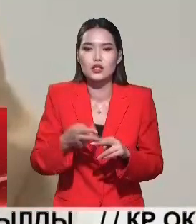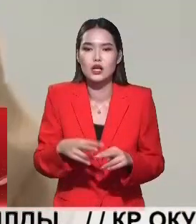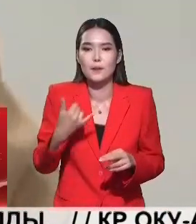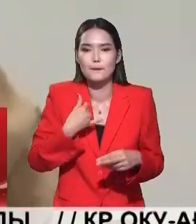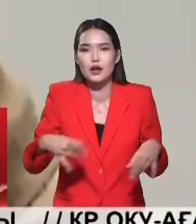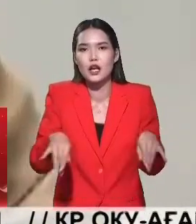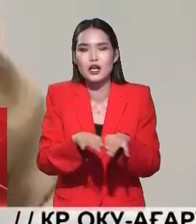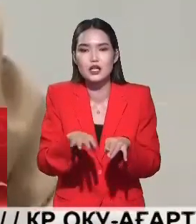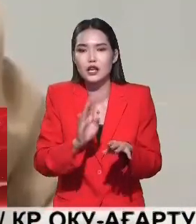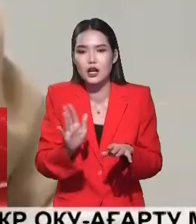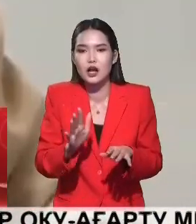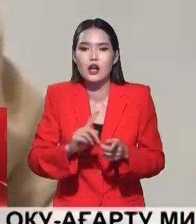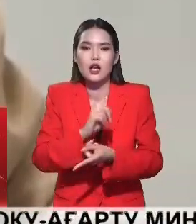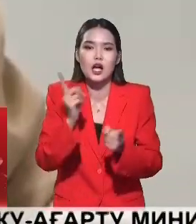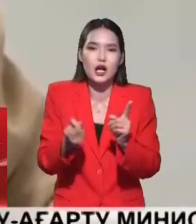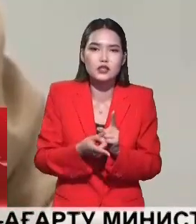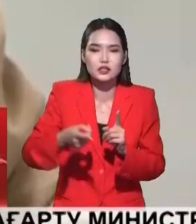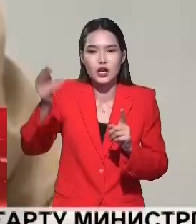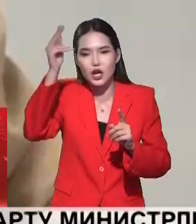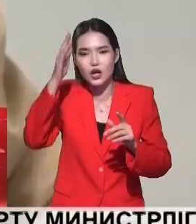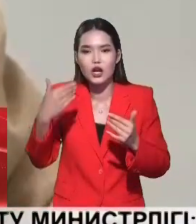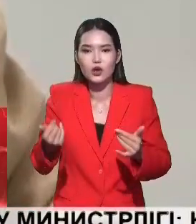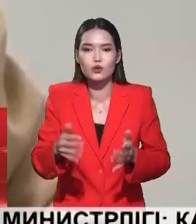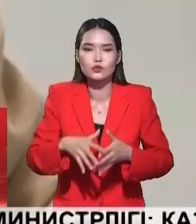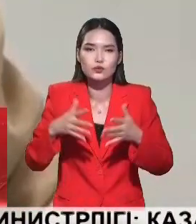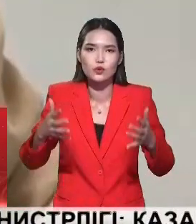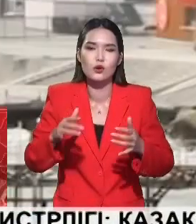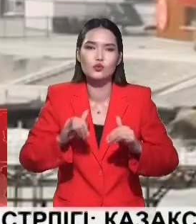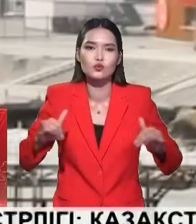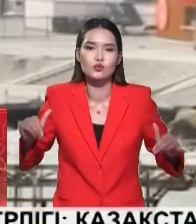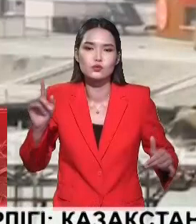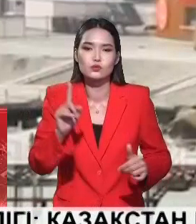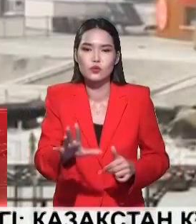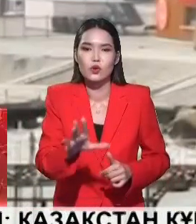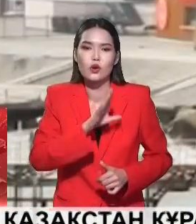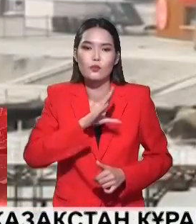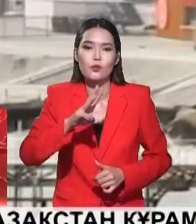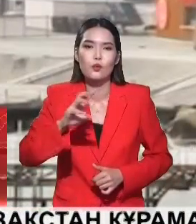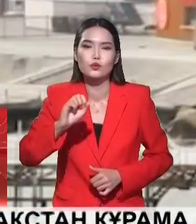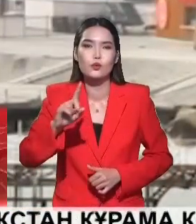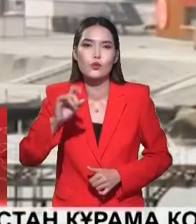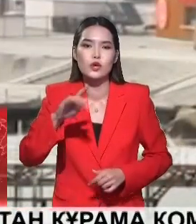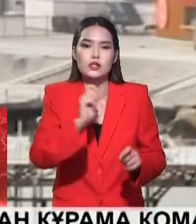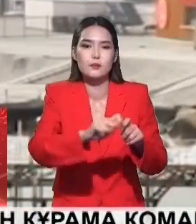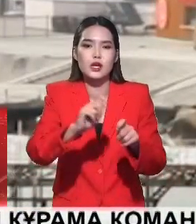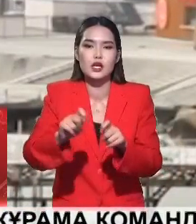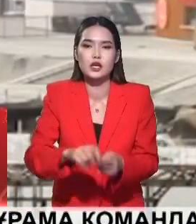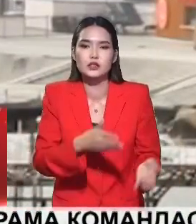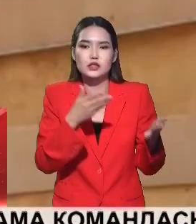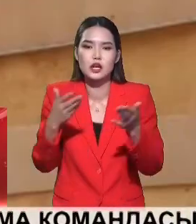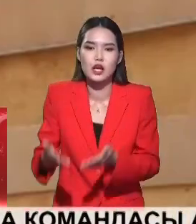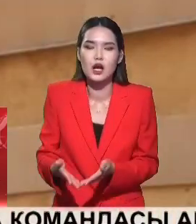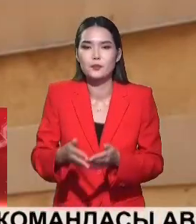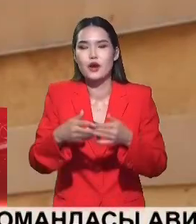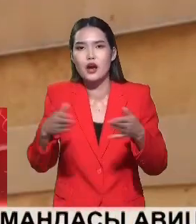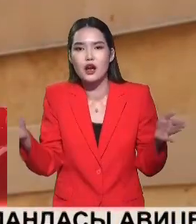жаппай барлық біздің оқу үдерісімізді дуалды жүйеге көшірдік. Туризм саласына инвесторларды тарту үшін ашық әрі тұрақты